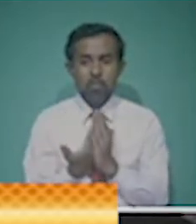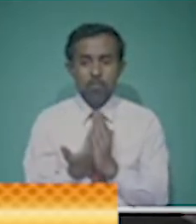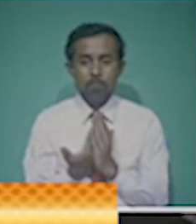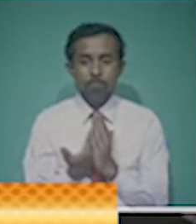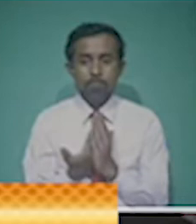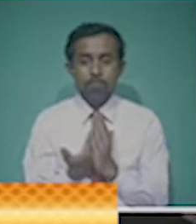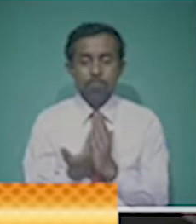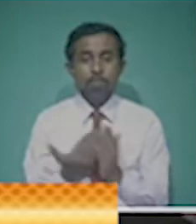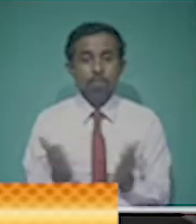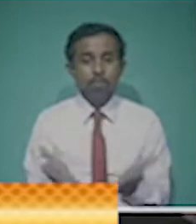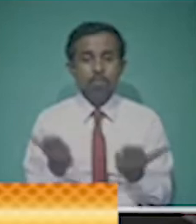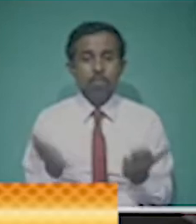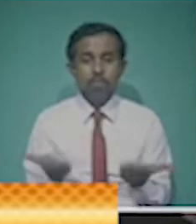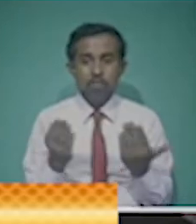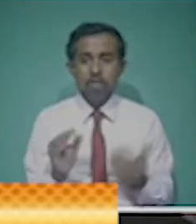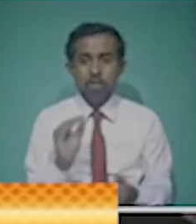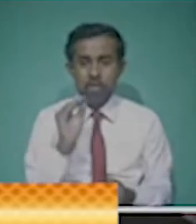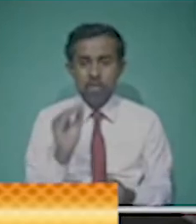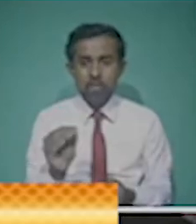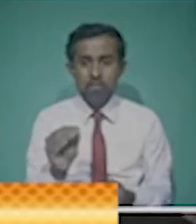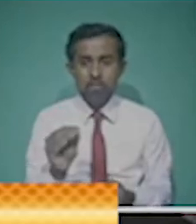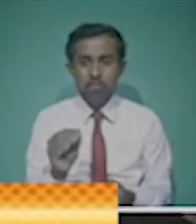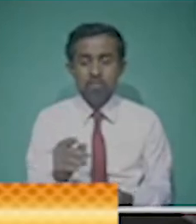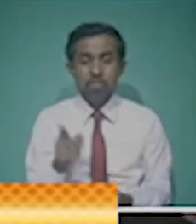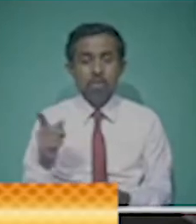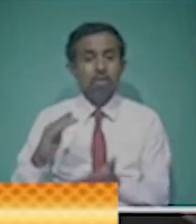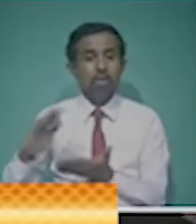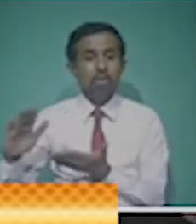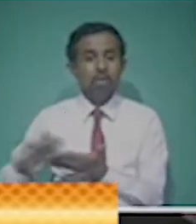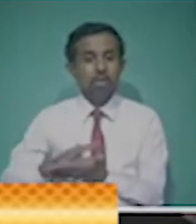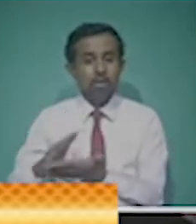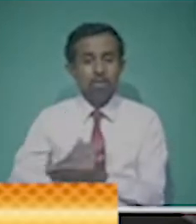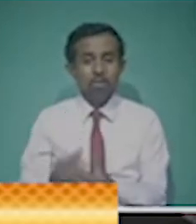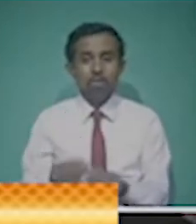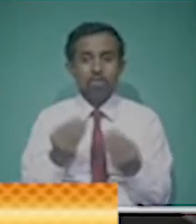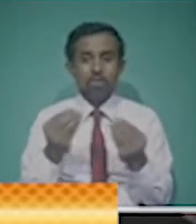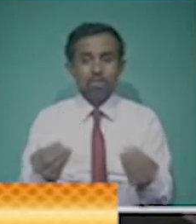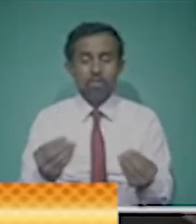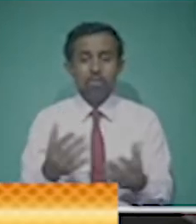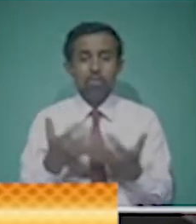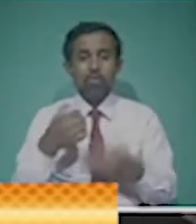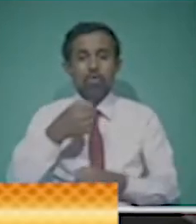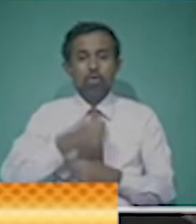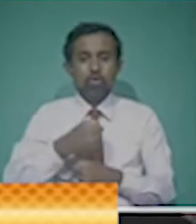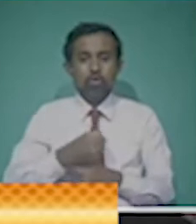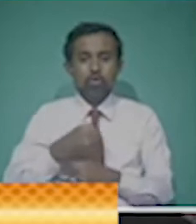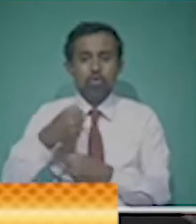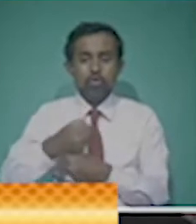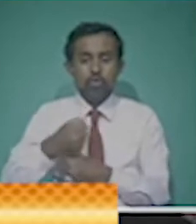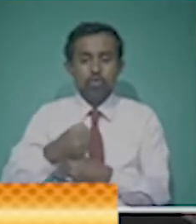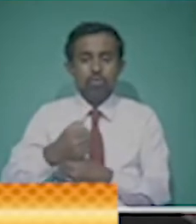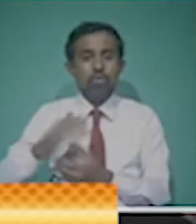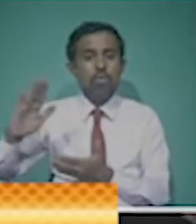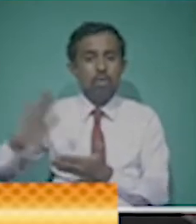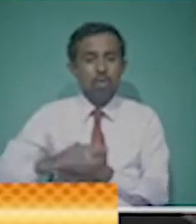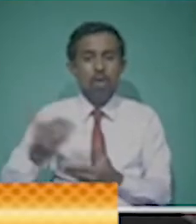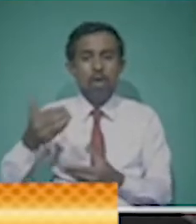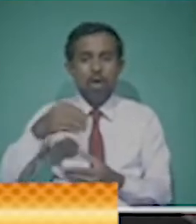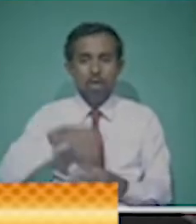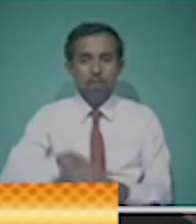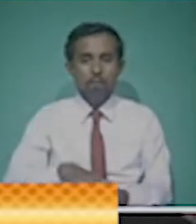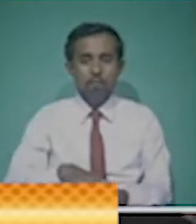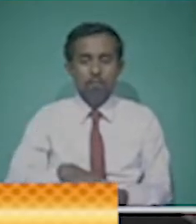இருக்கின்றது. ஆகவே அதை நீங்கள் செய்வதற்கான முயற்சியை எடுக்க வேண்டும் என்பதை நாங்கள் இந்த நேரத்திலே தெரிவித்துக் கொள்ள வருகின்றோம். அதாவது